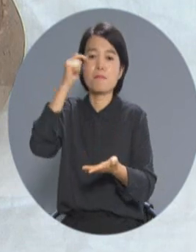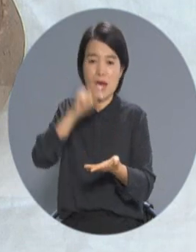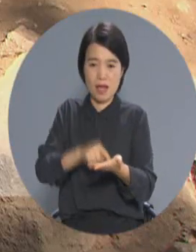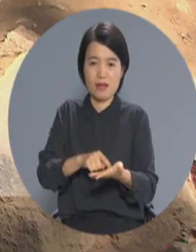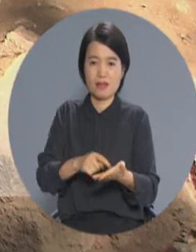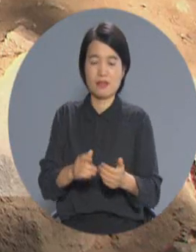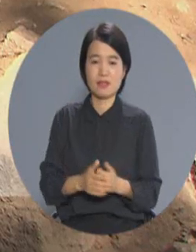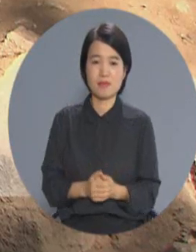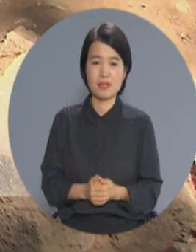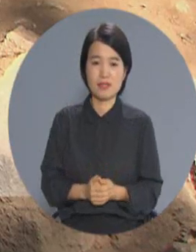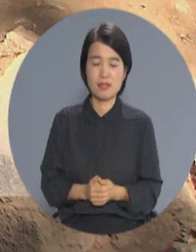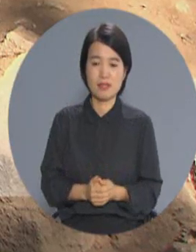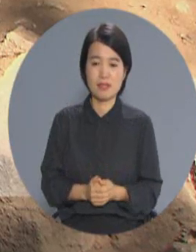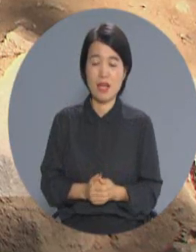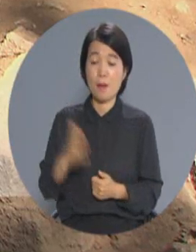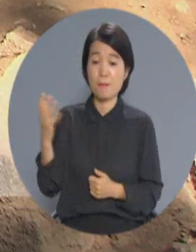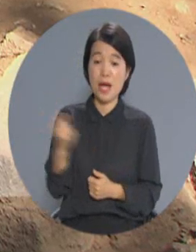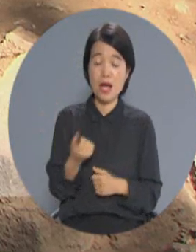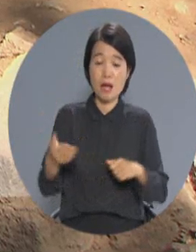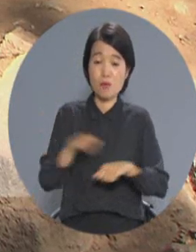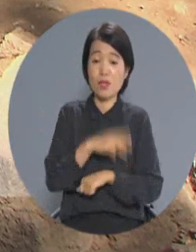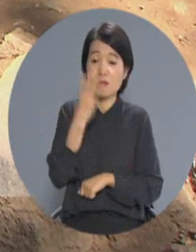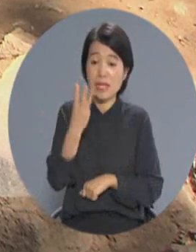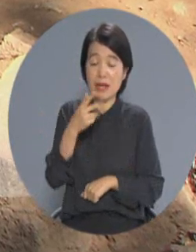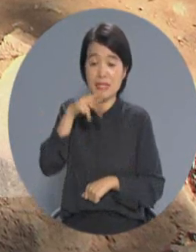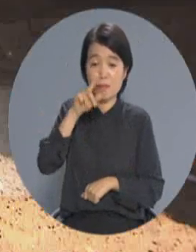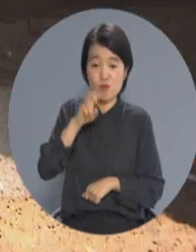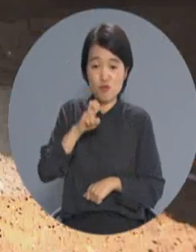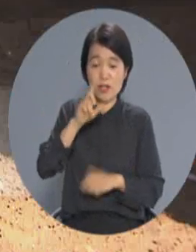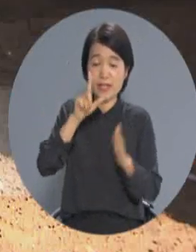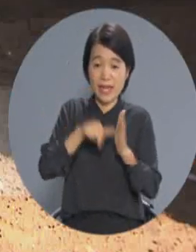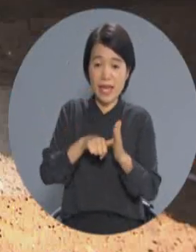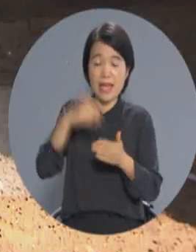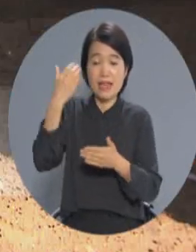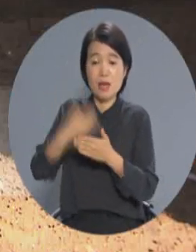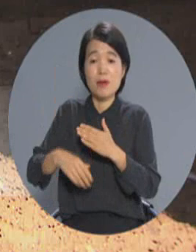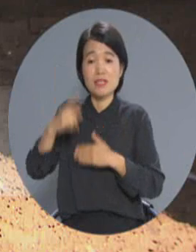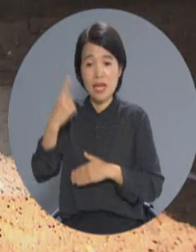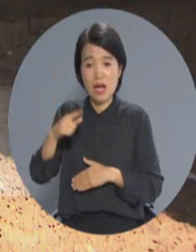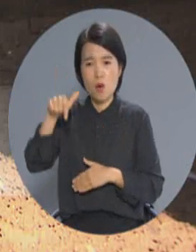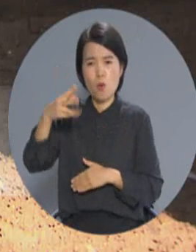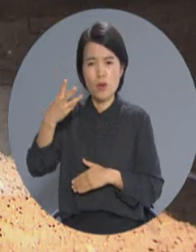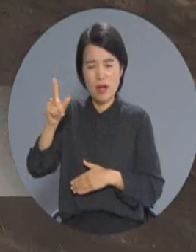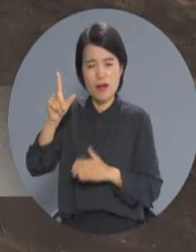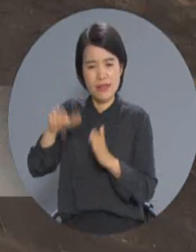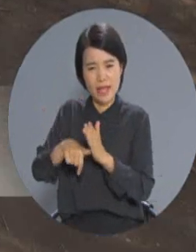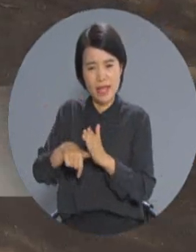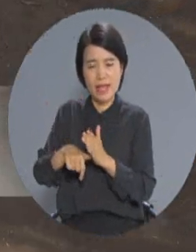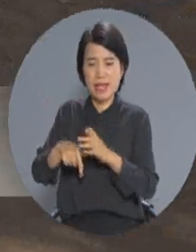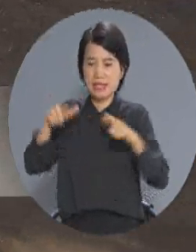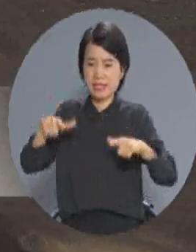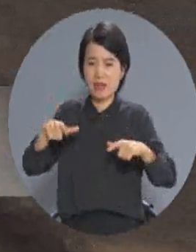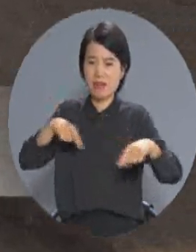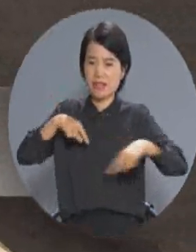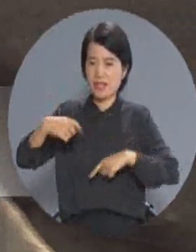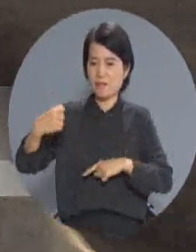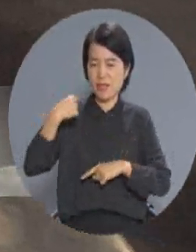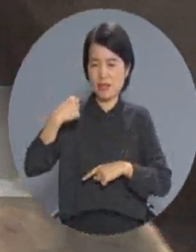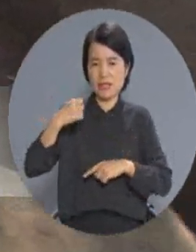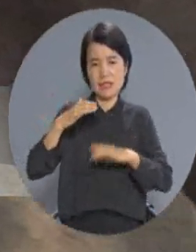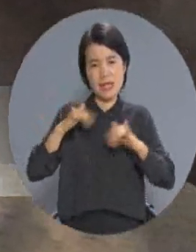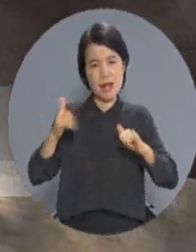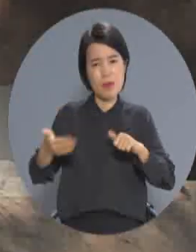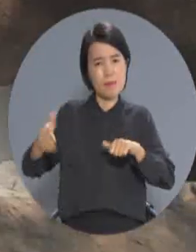출토됐습니다. 이를 토대로 무덤 세 곳은 삼국시대, 나머지 한 곳은 고려시대의 지역 지배계층이 묻혔던